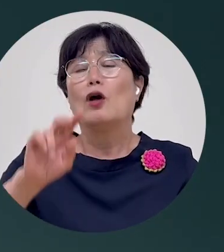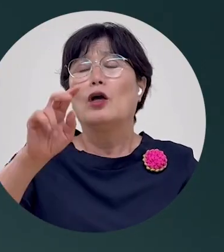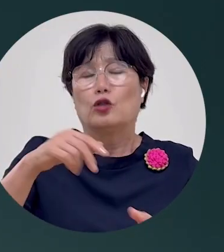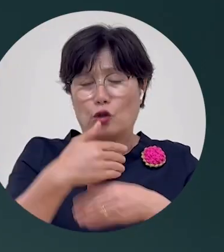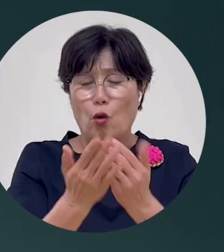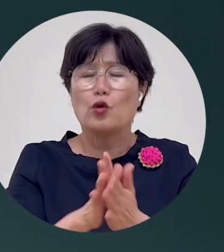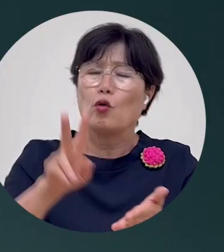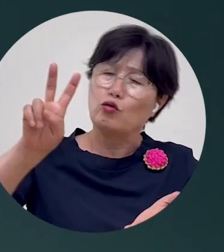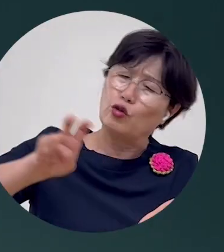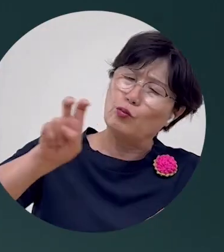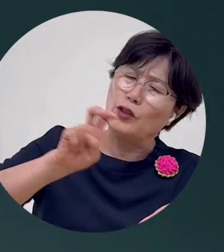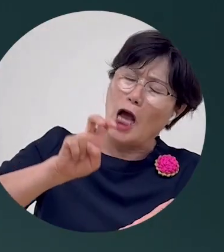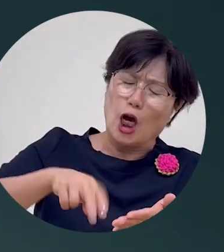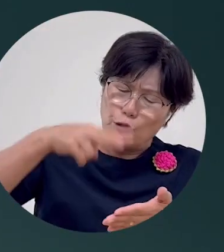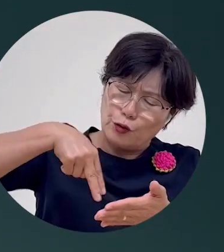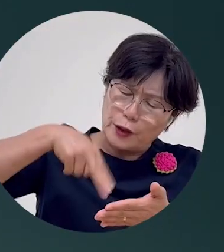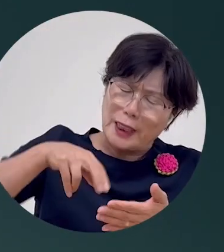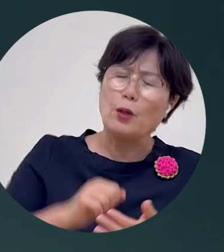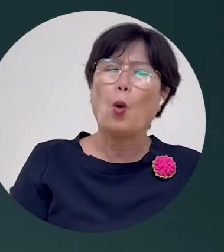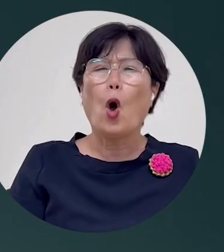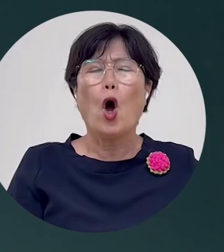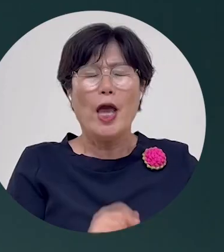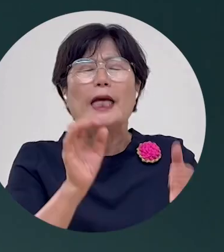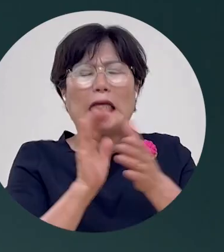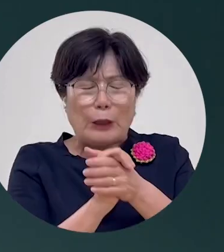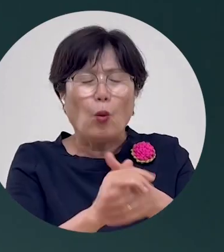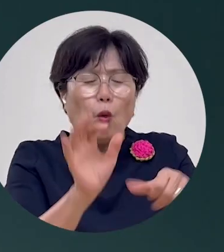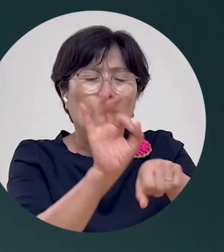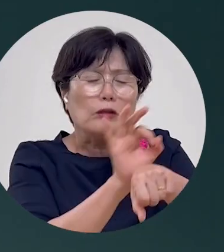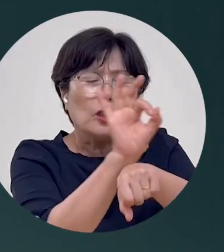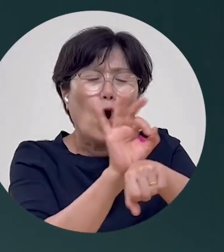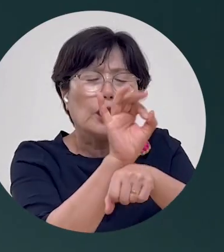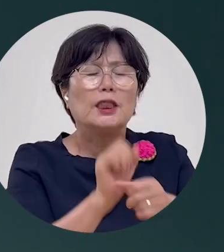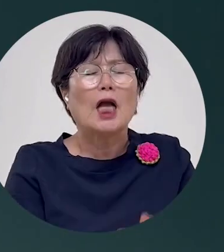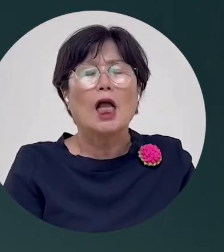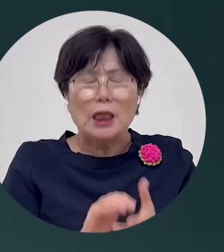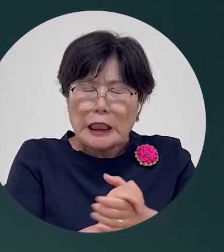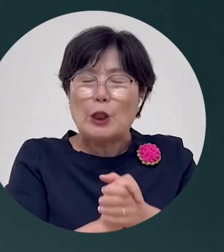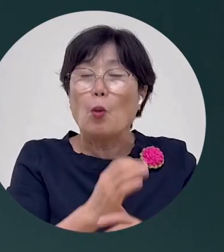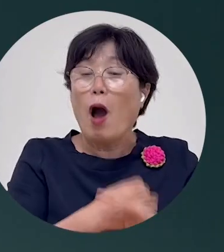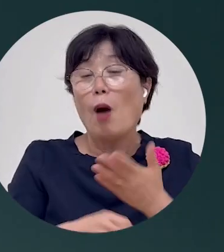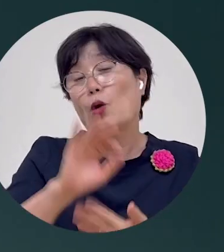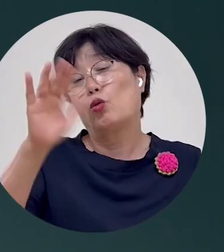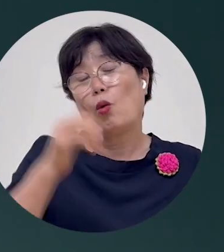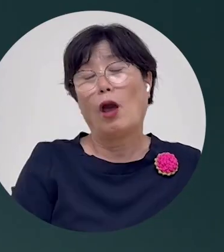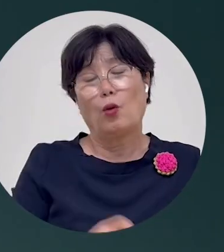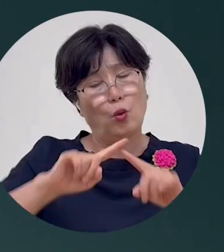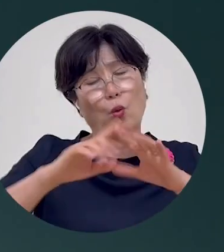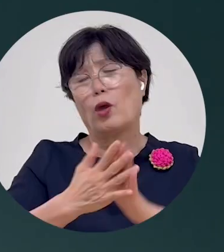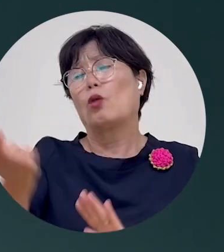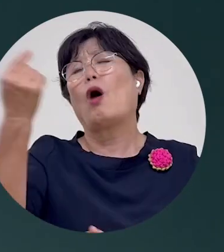읽고 기도를 10시간 하면 되는 거죠. 그렇지 않나요? 없어요.